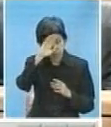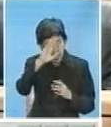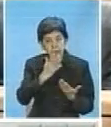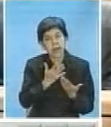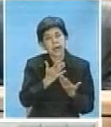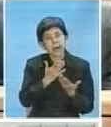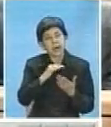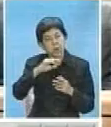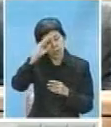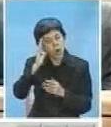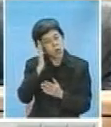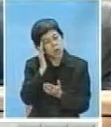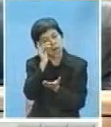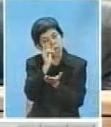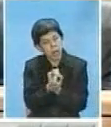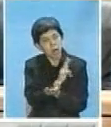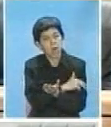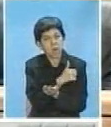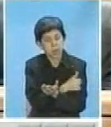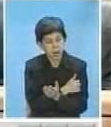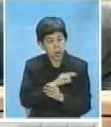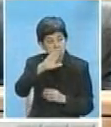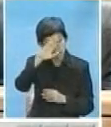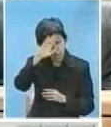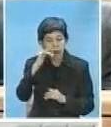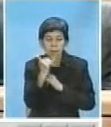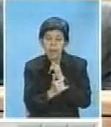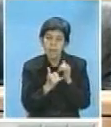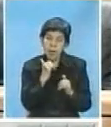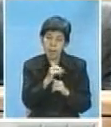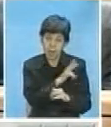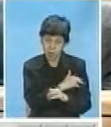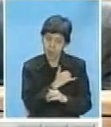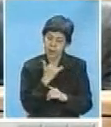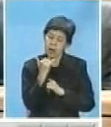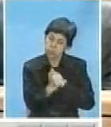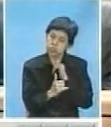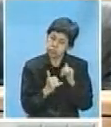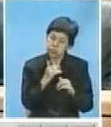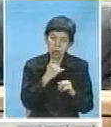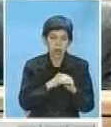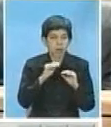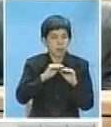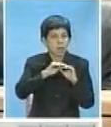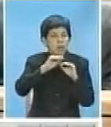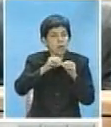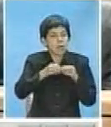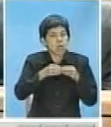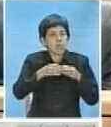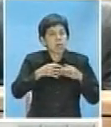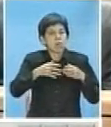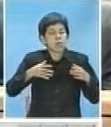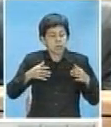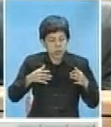ยในจำนวนผู้ป่วยนอกที่มาใช้บริการต่อครั้งต่อปีเพิ่มขึ้นตลอดระยะเวล